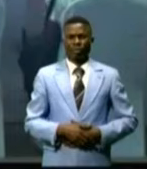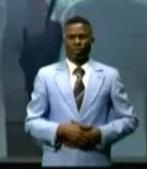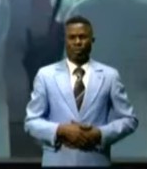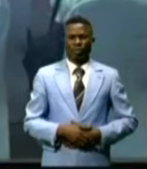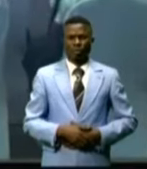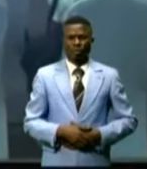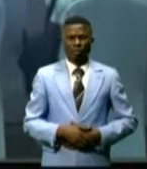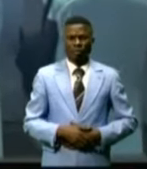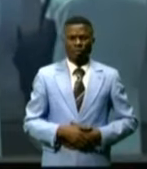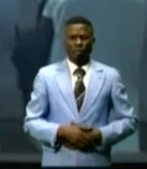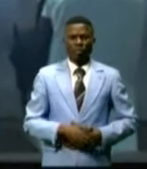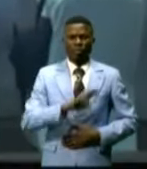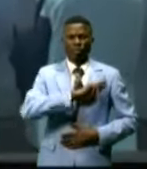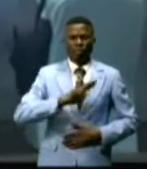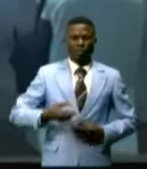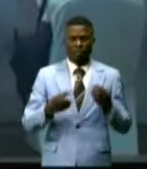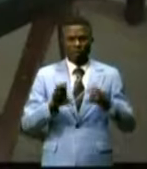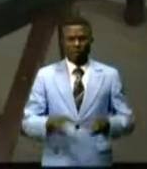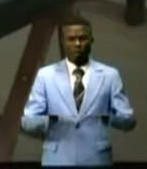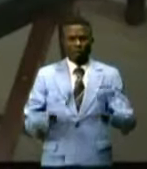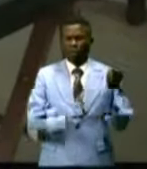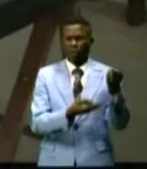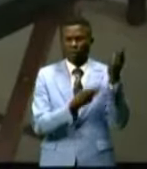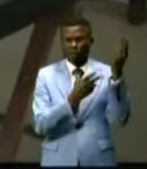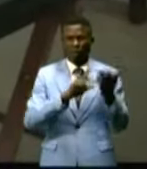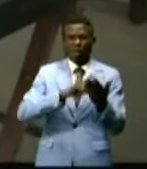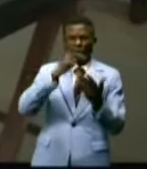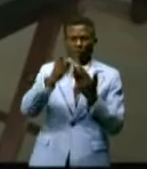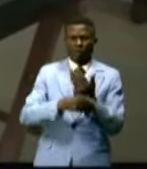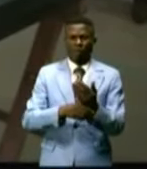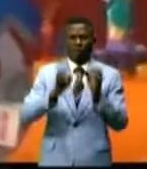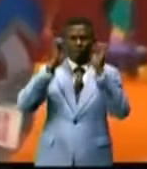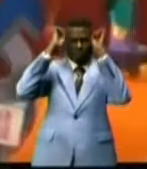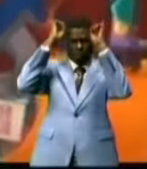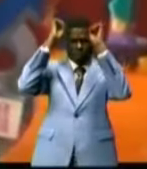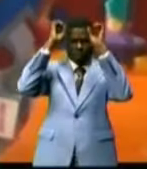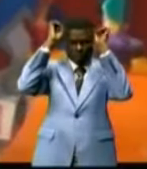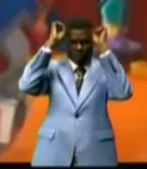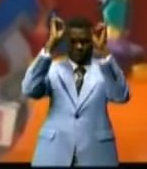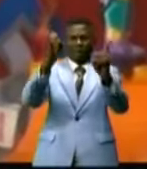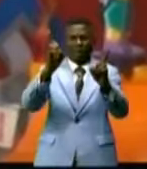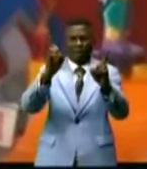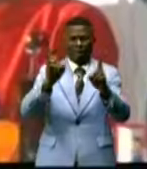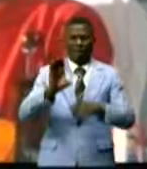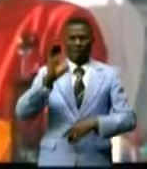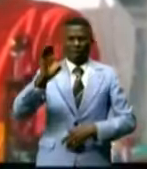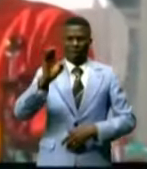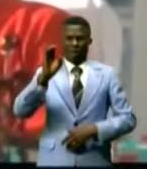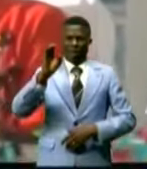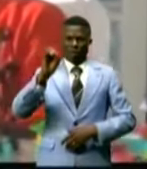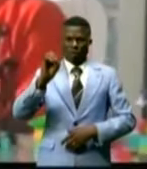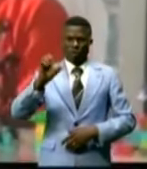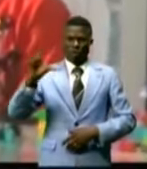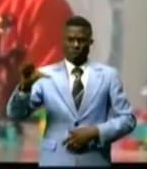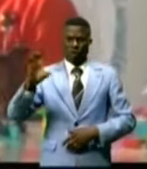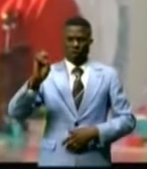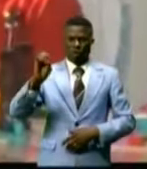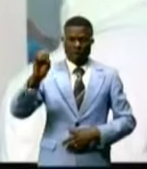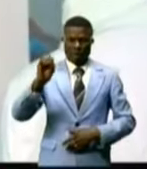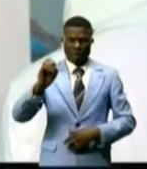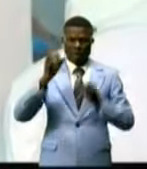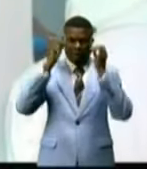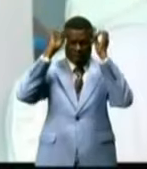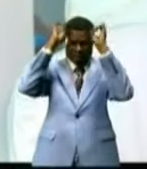génie des enfants congolais mis en valeur aujourd'hui par un programme éducatif Kolisha qui tire ses racines en Tchiluba pour dire